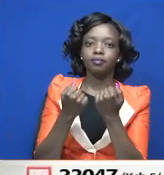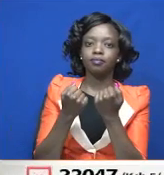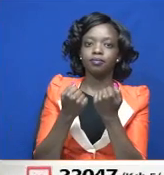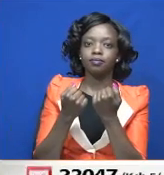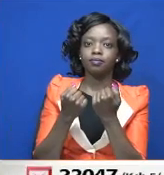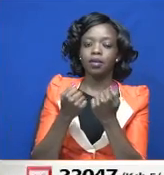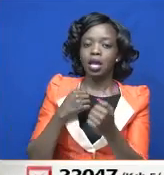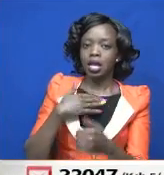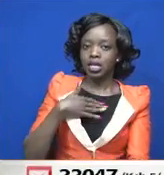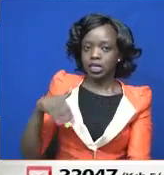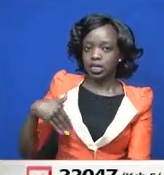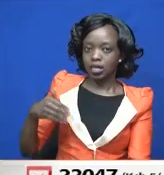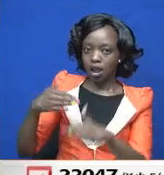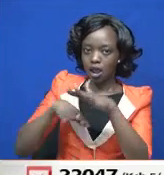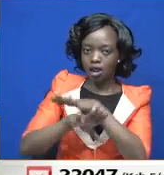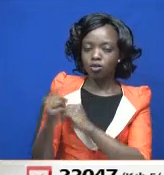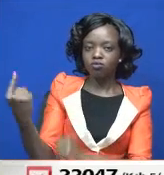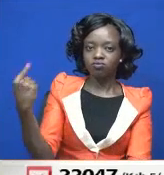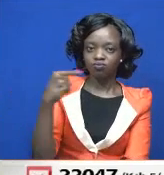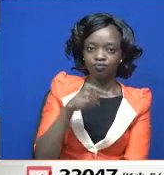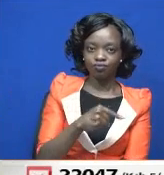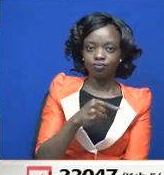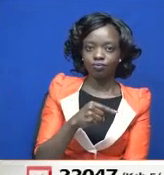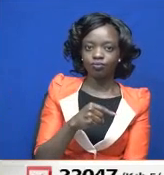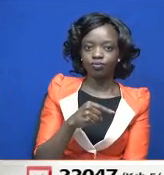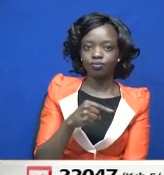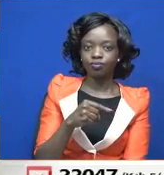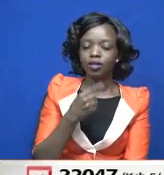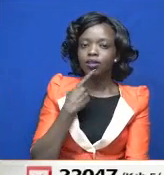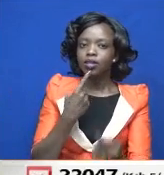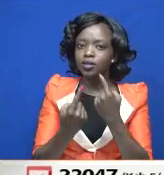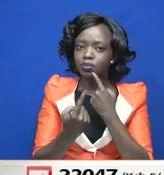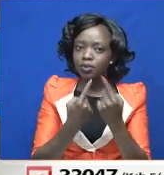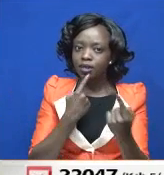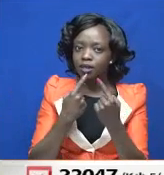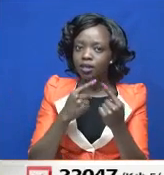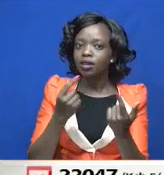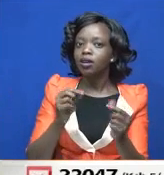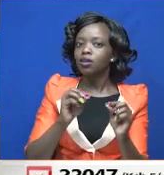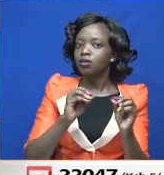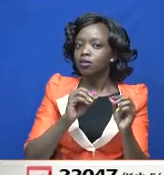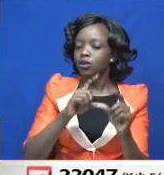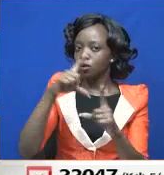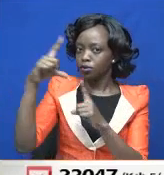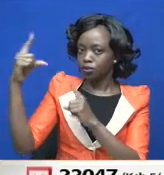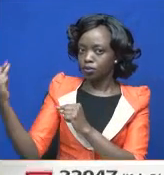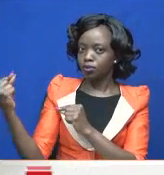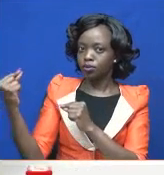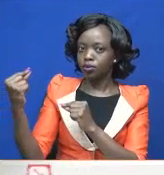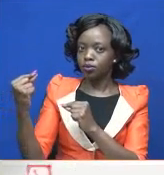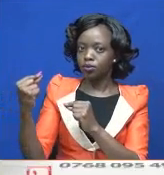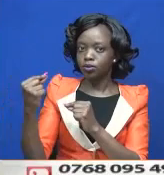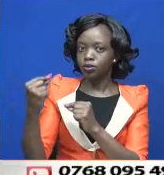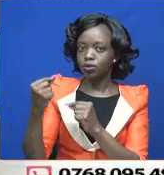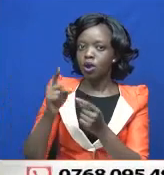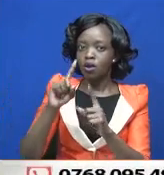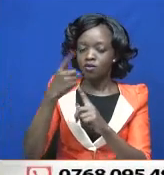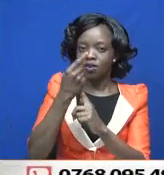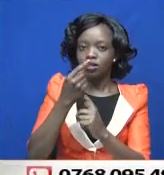Ni sister-in-law wangu akakuja akaongea naye eti waende watangulie kwa